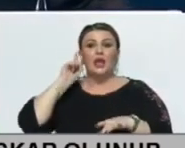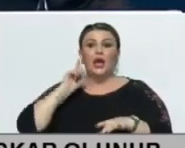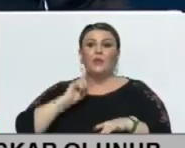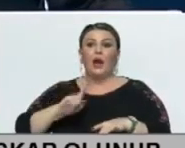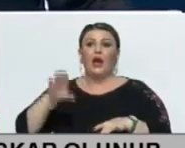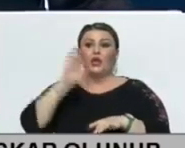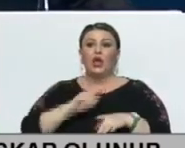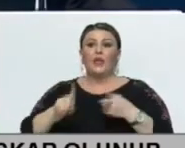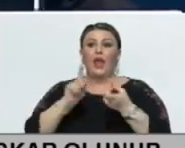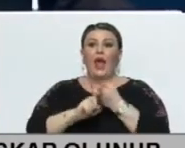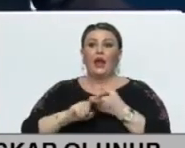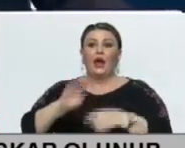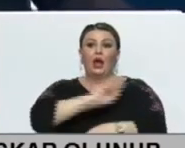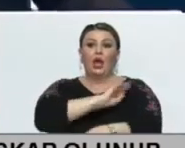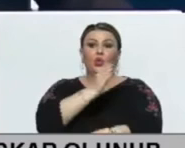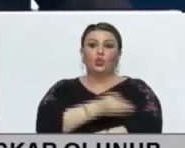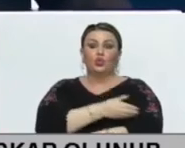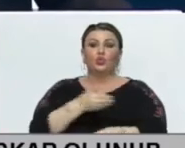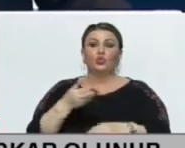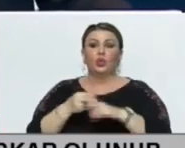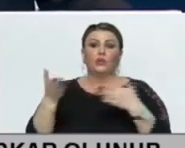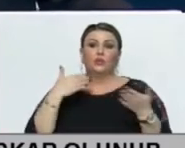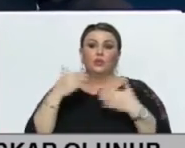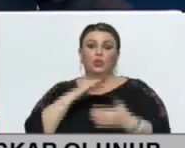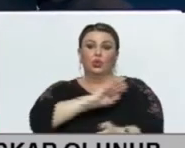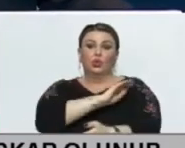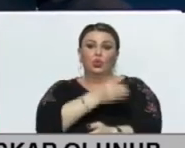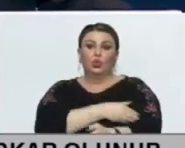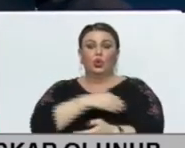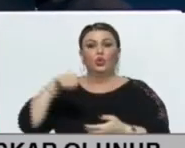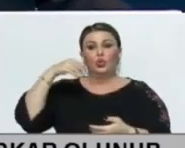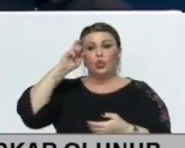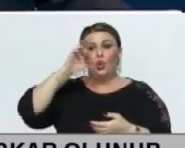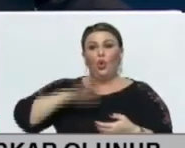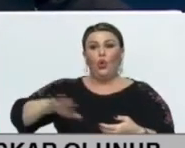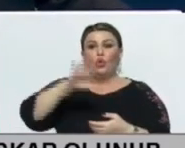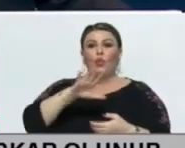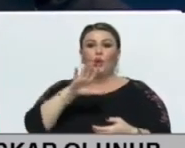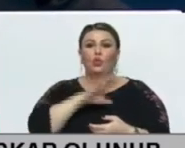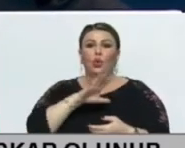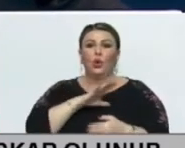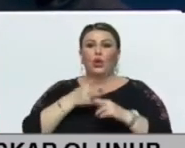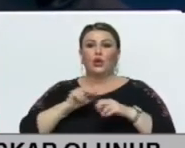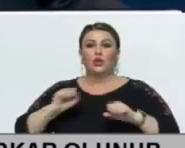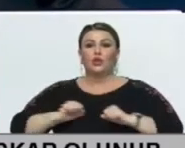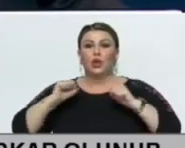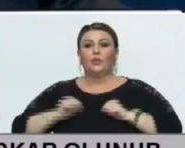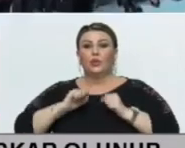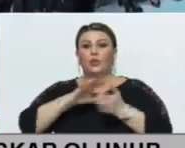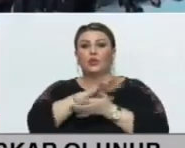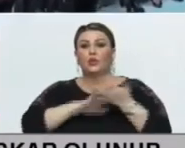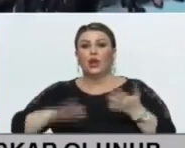da əlaqələri gücləndirməyə, bağları gücləndirməyə Türkiyə hökumət olaraq bundan sonra da çalışmaqda davam edəcək.